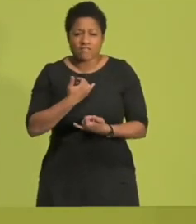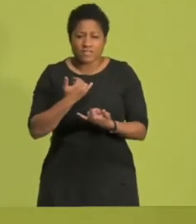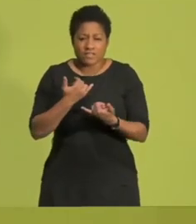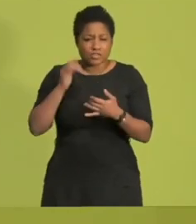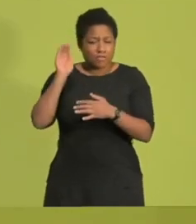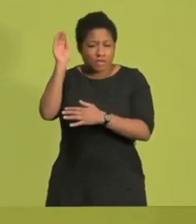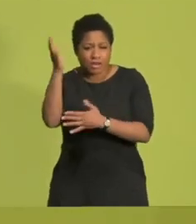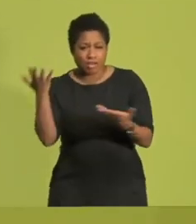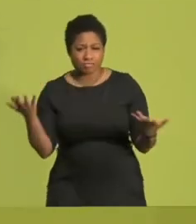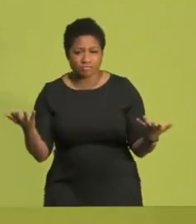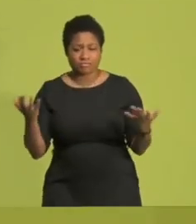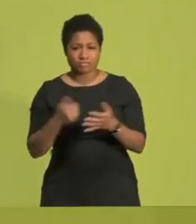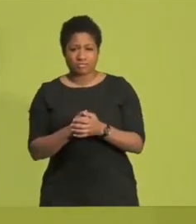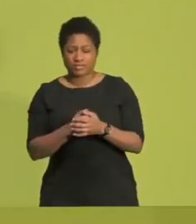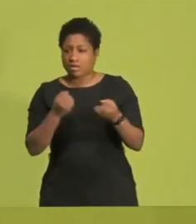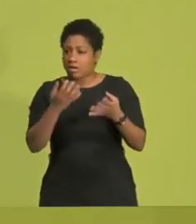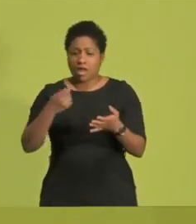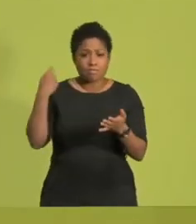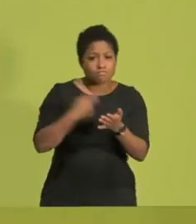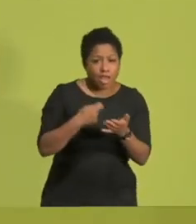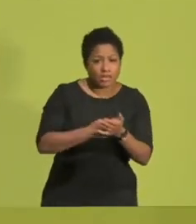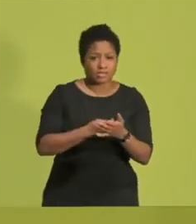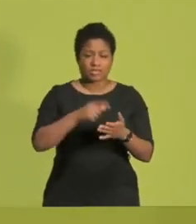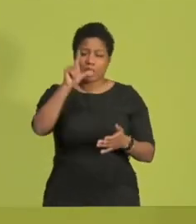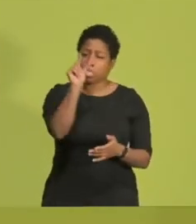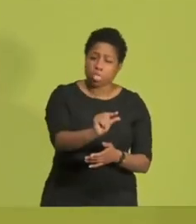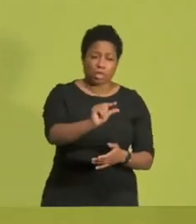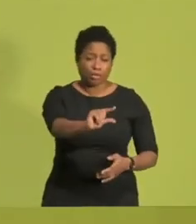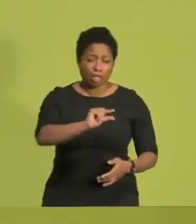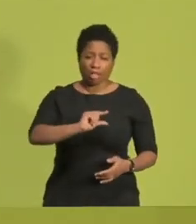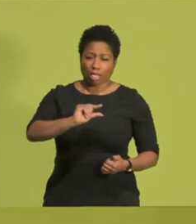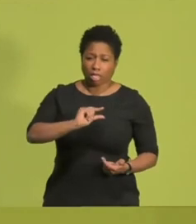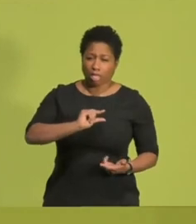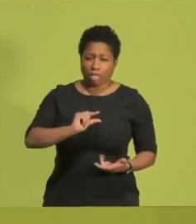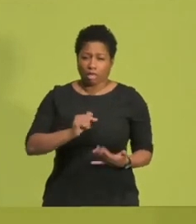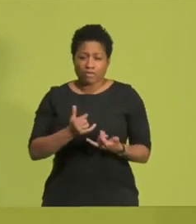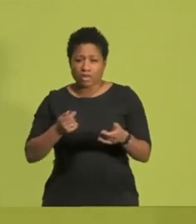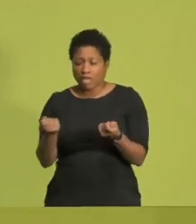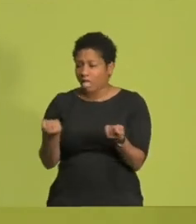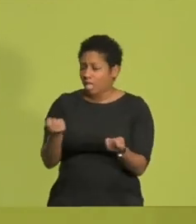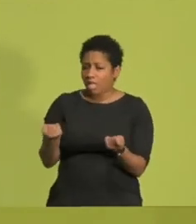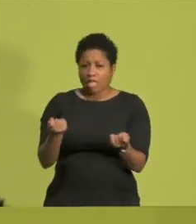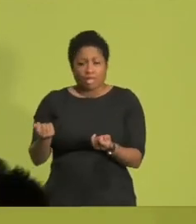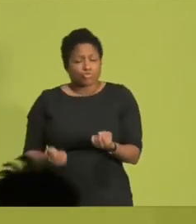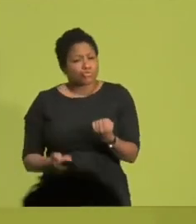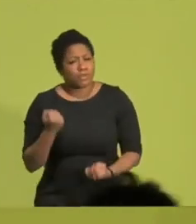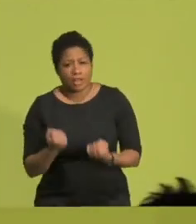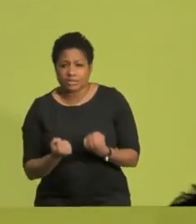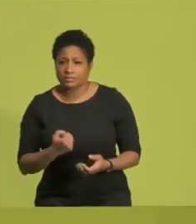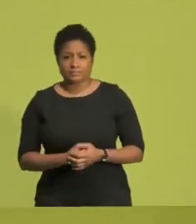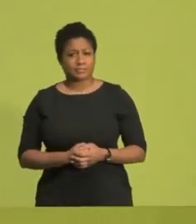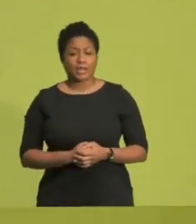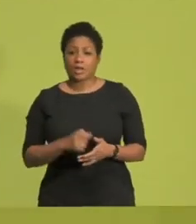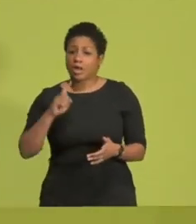soll. Die Preise, die sie erlösen, sind viel zu niedrig. Und auf der anderen Seite produzieren